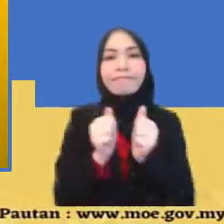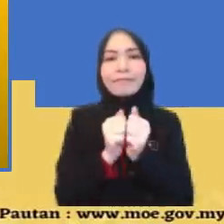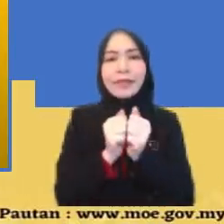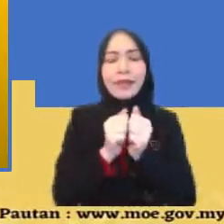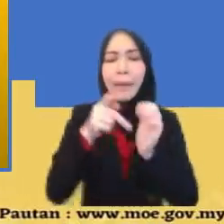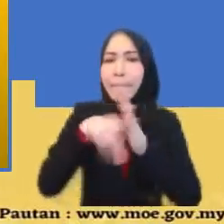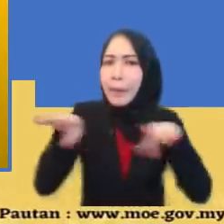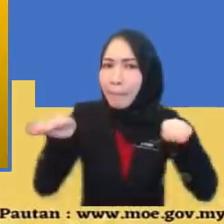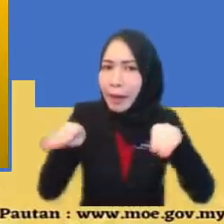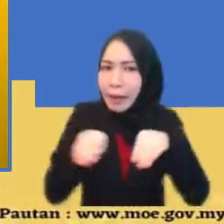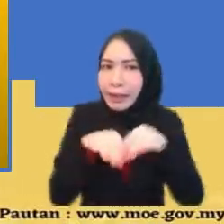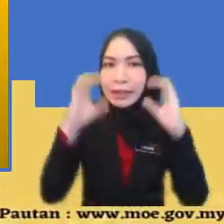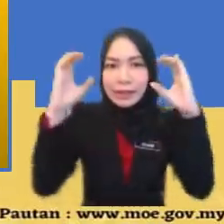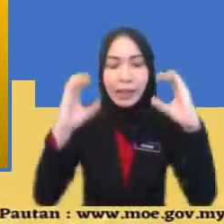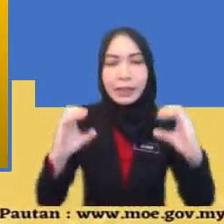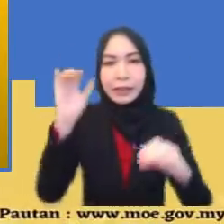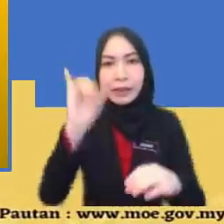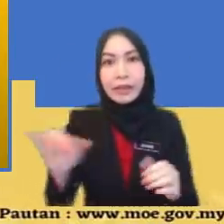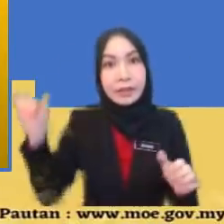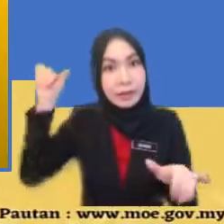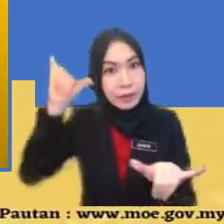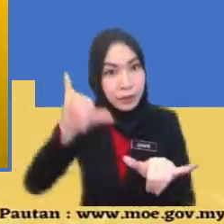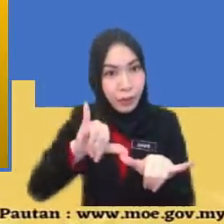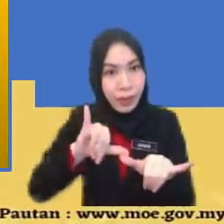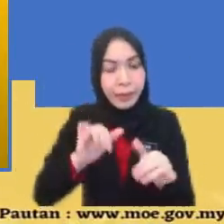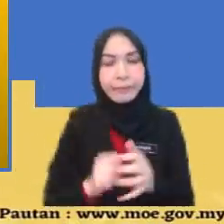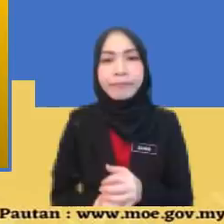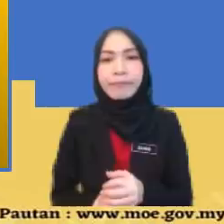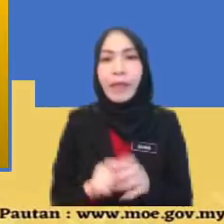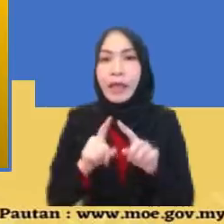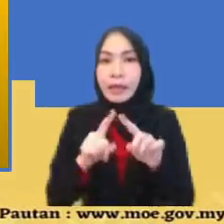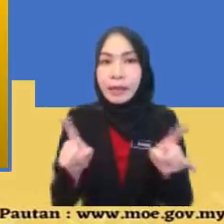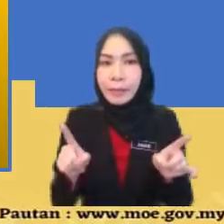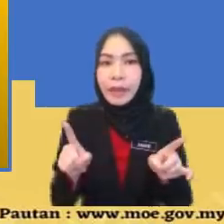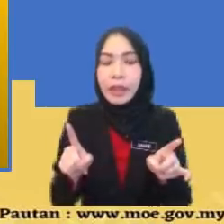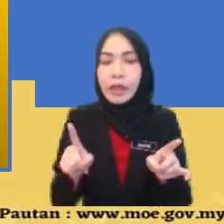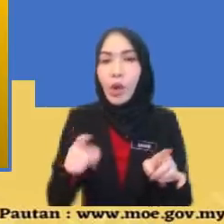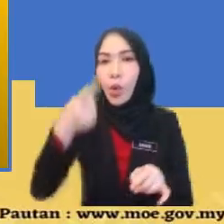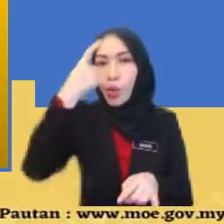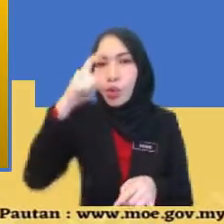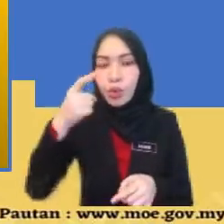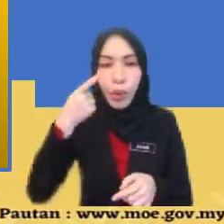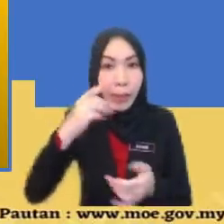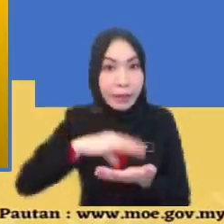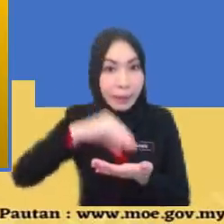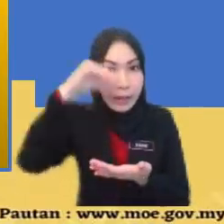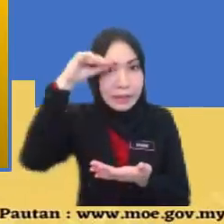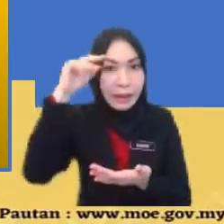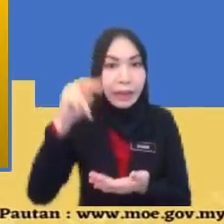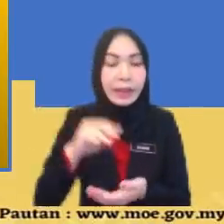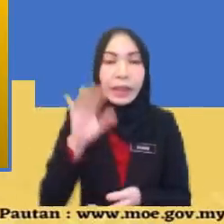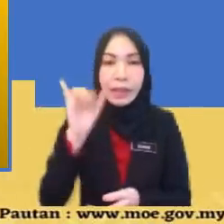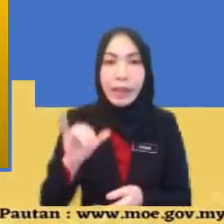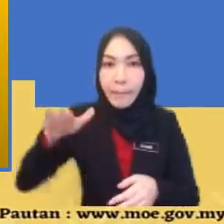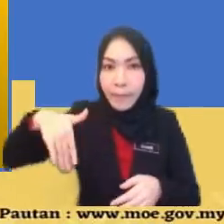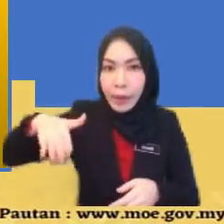yang bersesuaian walau bagaimanapun bagi mata pelajaran yang masih belum supaya tahap pelaksanaan kandungan asas